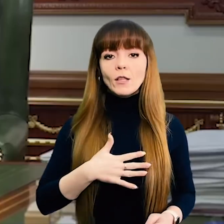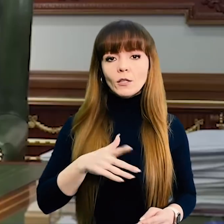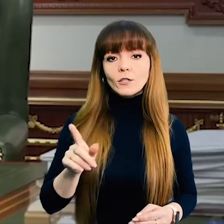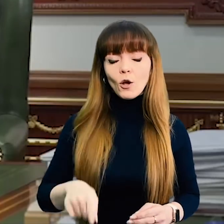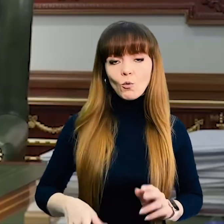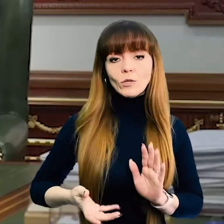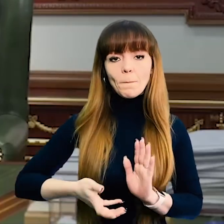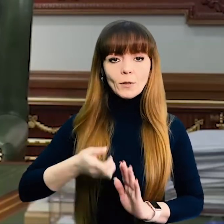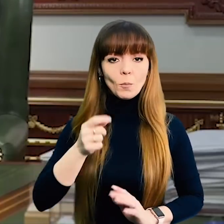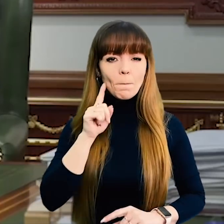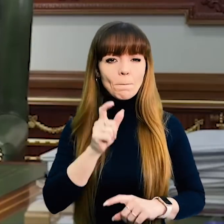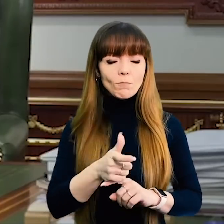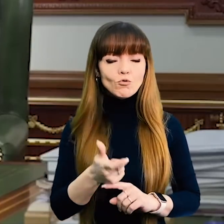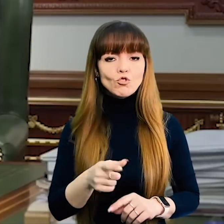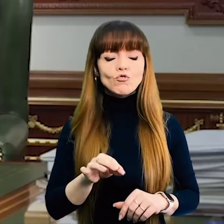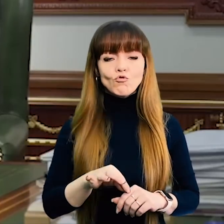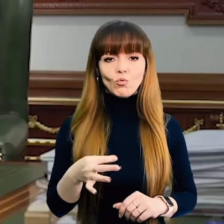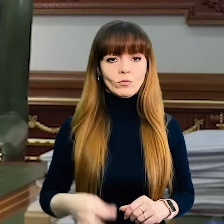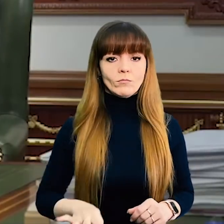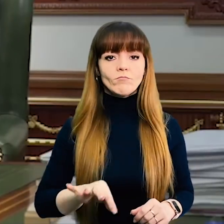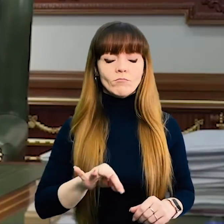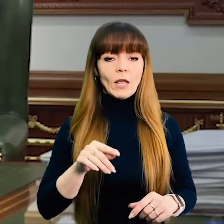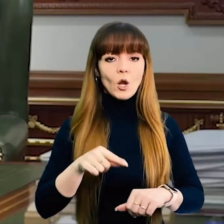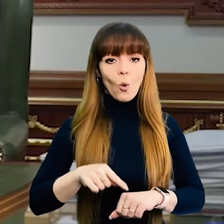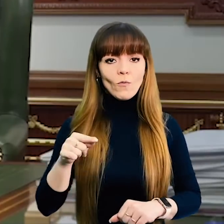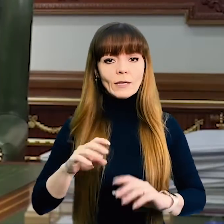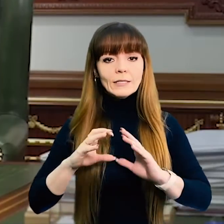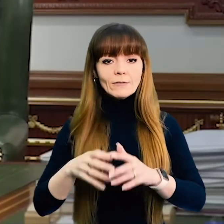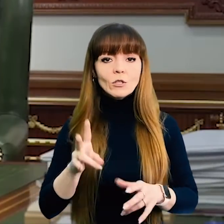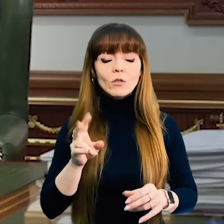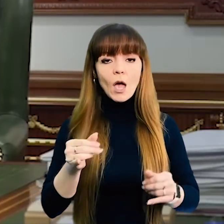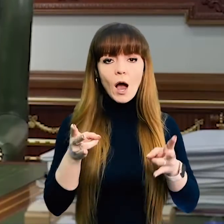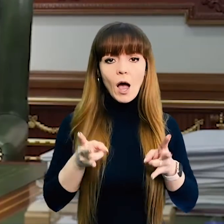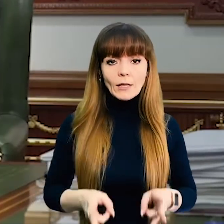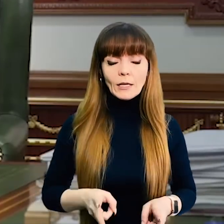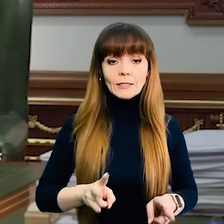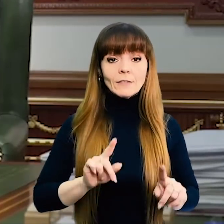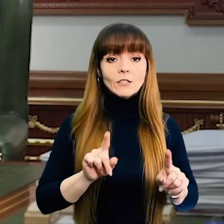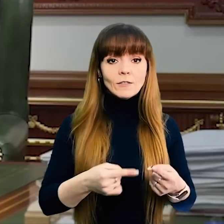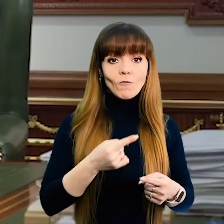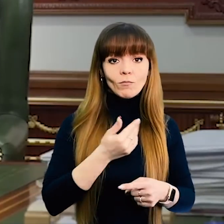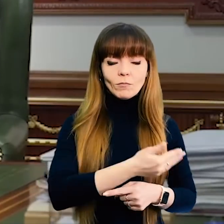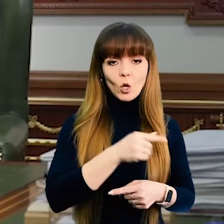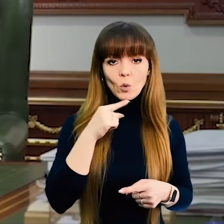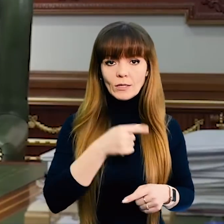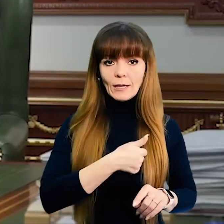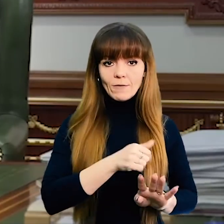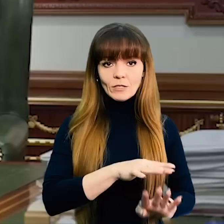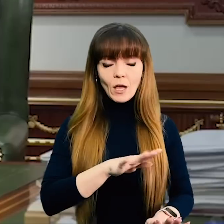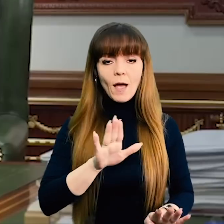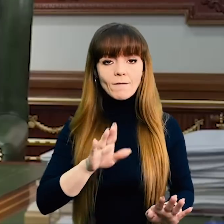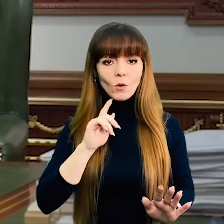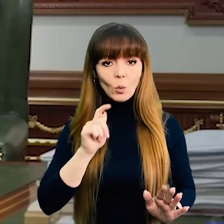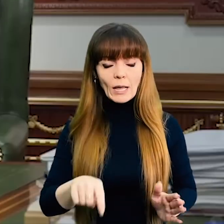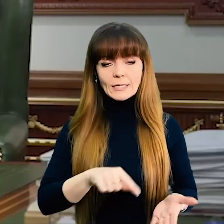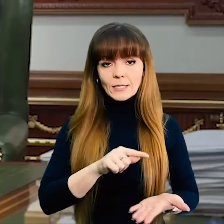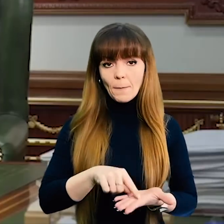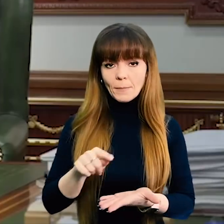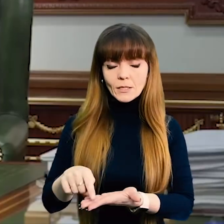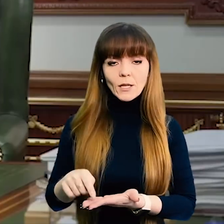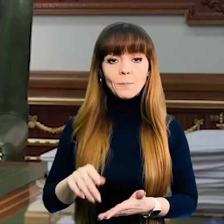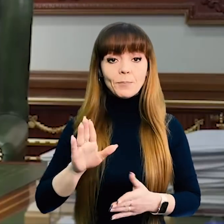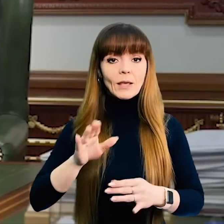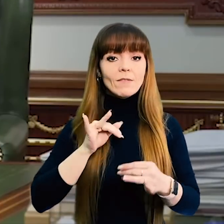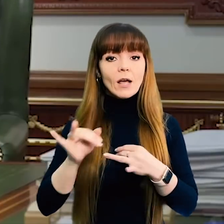Федерації. Канада також підтримує більш жорстке реагування світу на катастрофу, створену російськими військами в